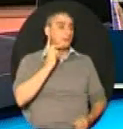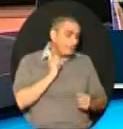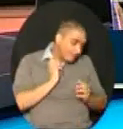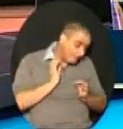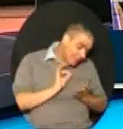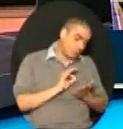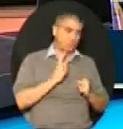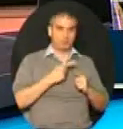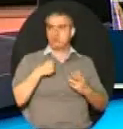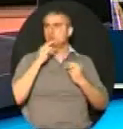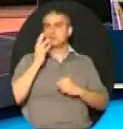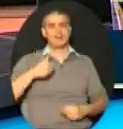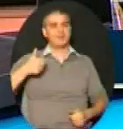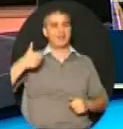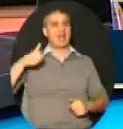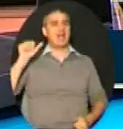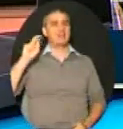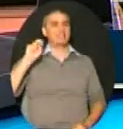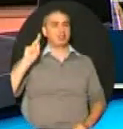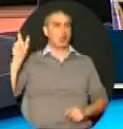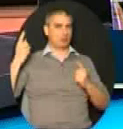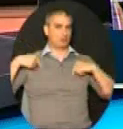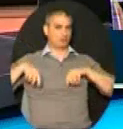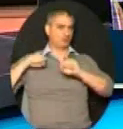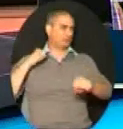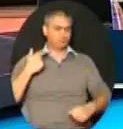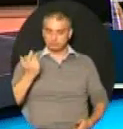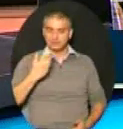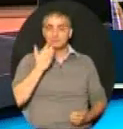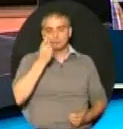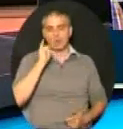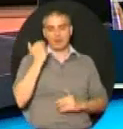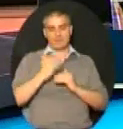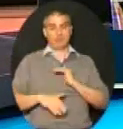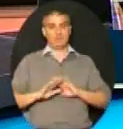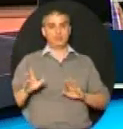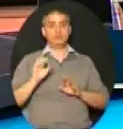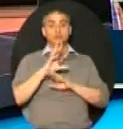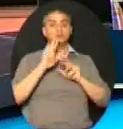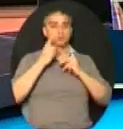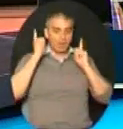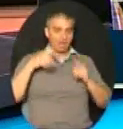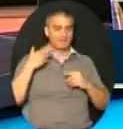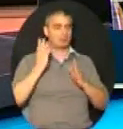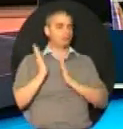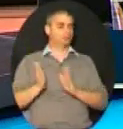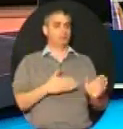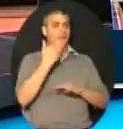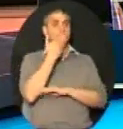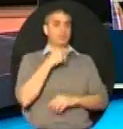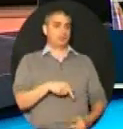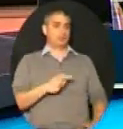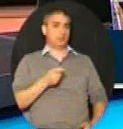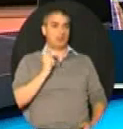עשיתי המון שיחות עם אבי ניסנקורן בנושא הזה. אין בכלל שאלה שהסיפור הזה חייב להסתיים, ושידור ציבורי חייב להיות מוסדר במדינת ישראל,